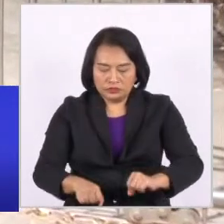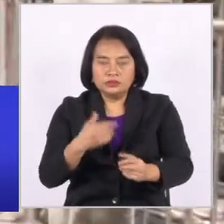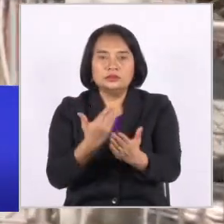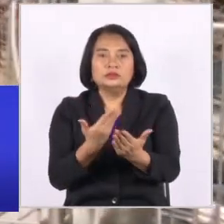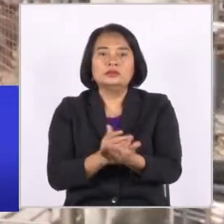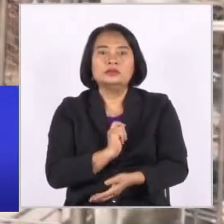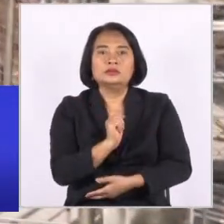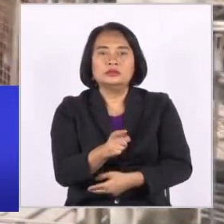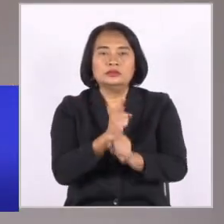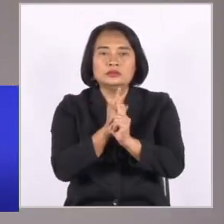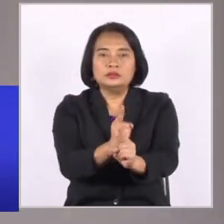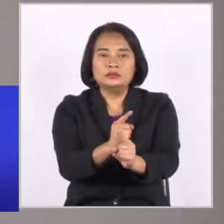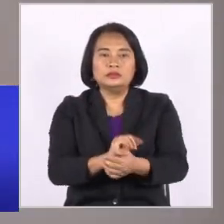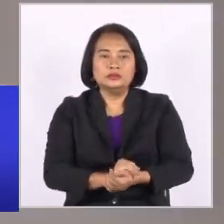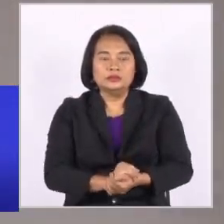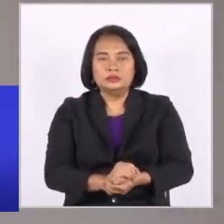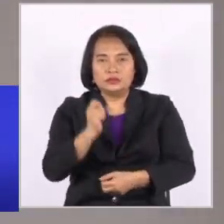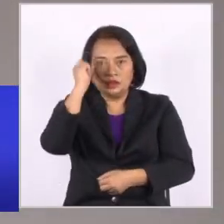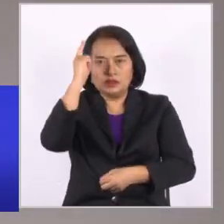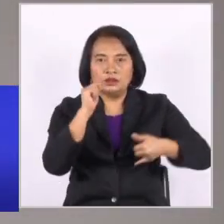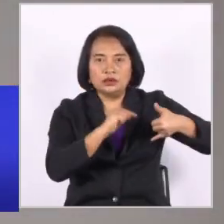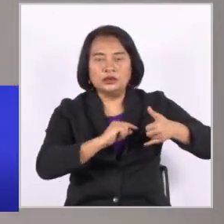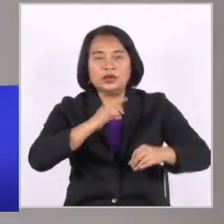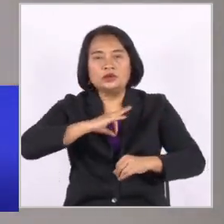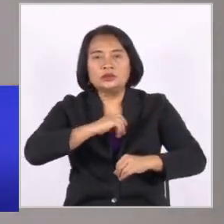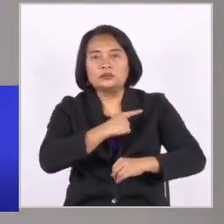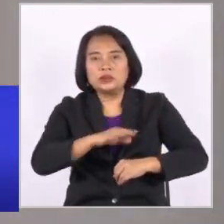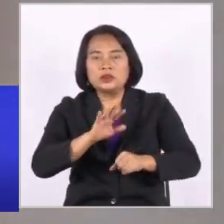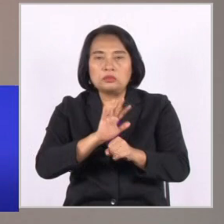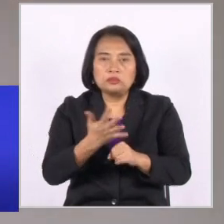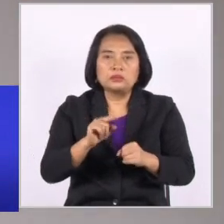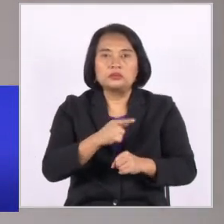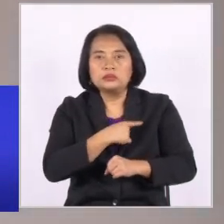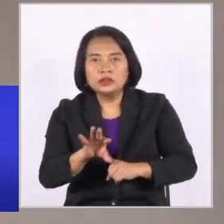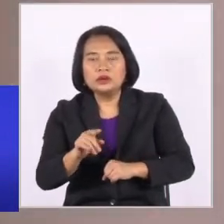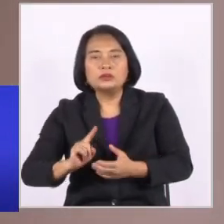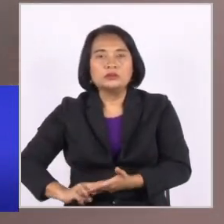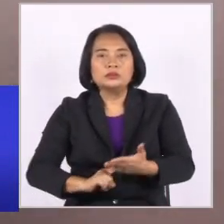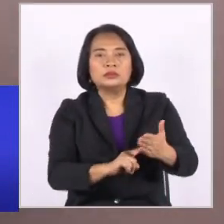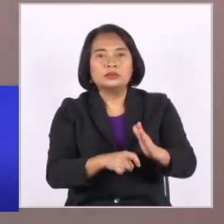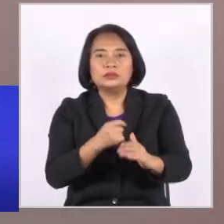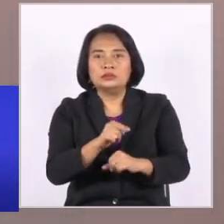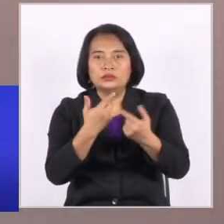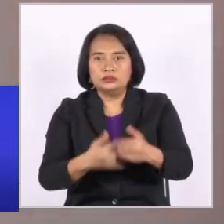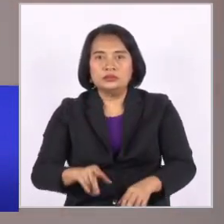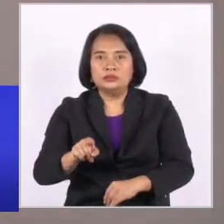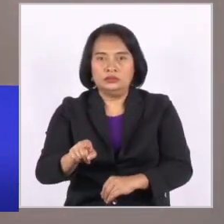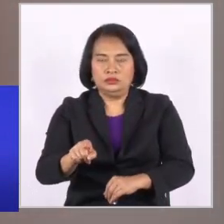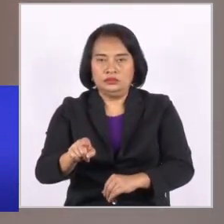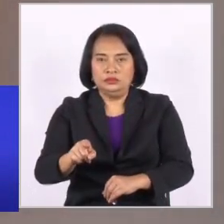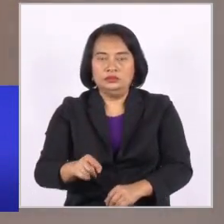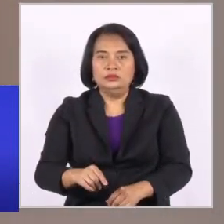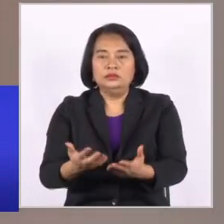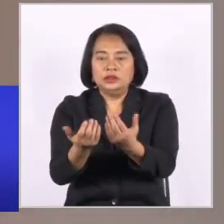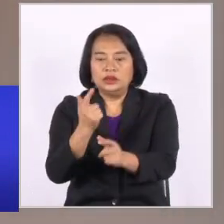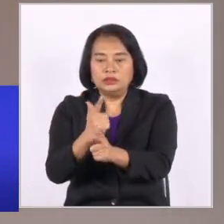ายแต่เข้าใจว่าฝั่งผู้เสียหายไม่พอใจกับเงื่อนไขที่เสนอไปทางตัวของเจ้าของสถานบริการบอกว่าเชื่อว่าความจ